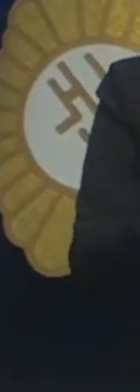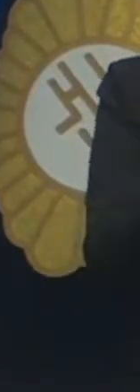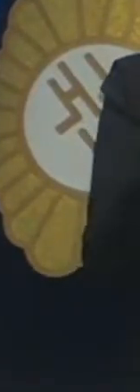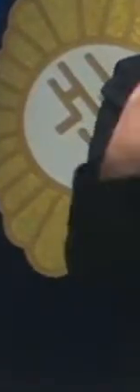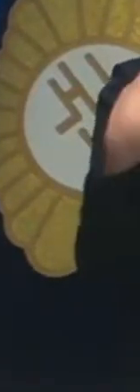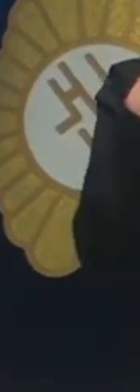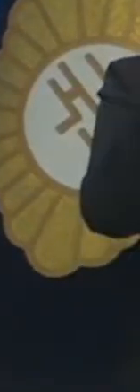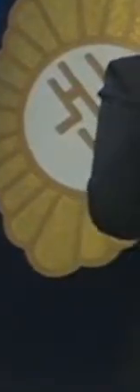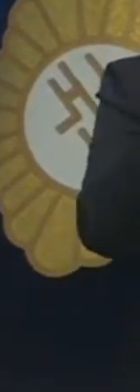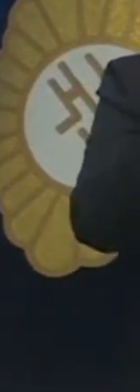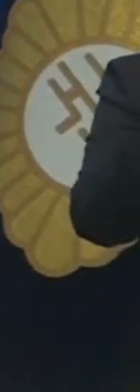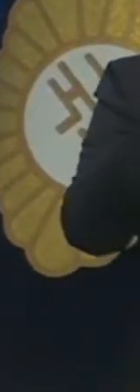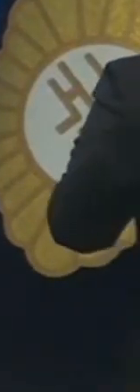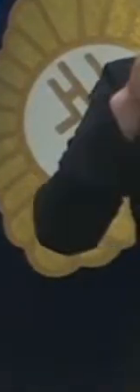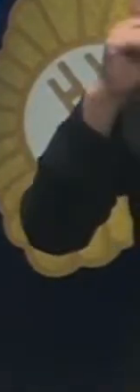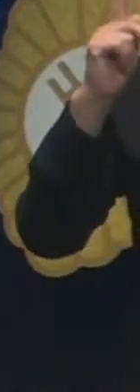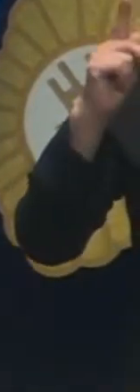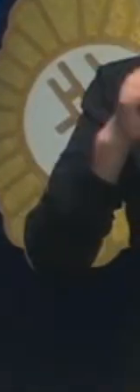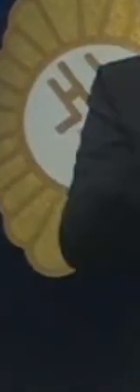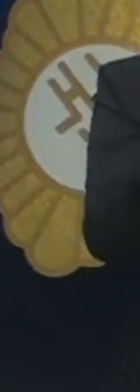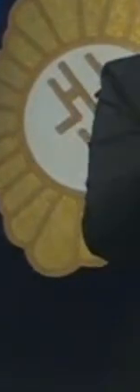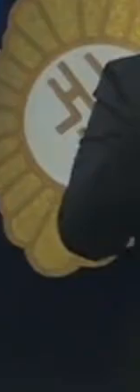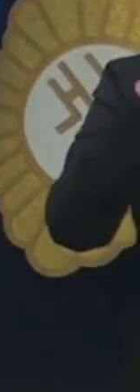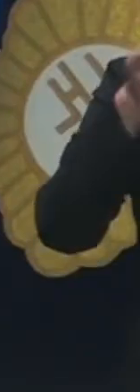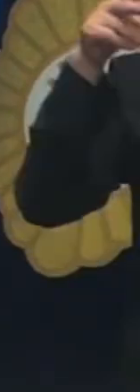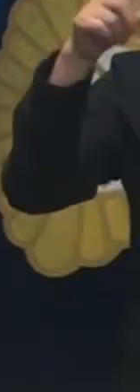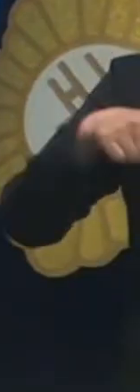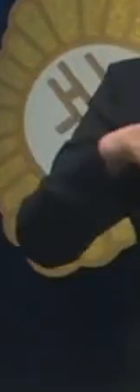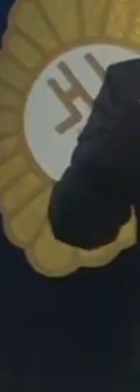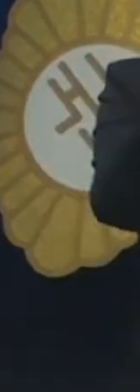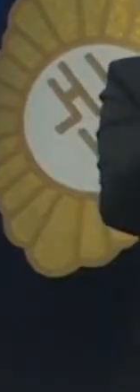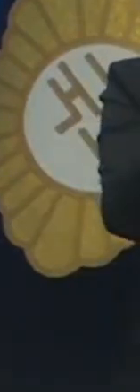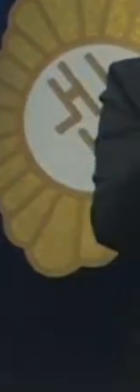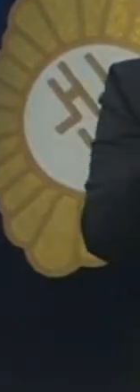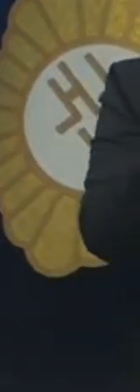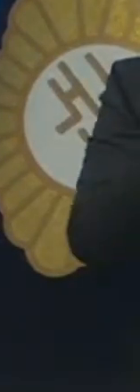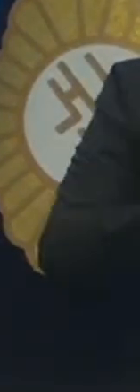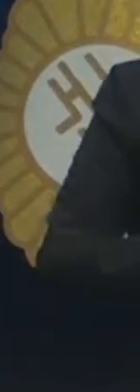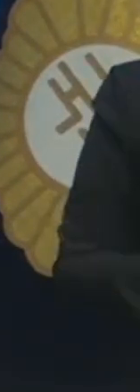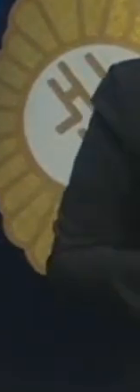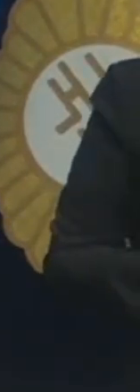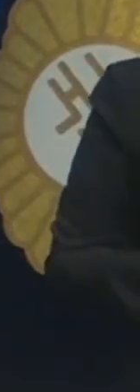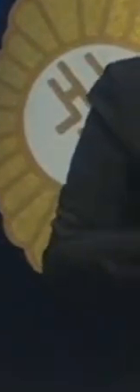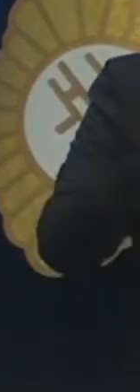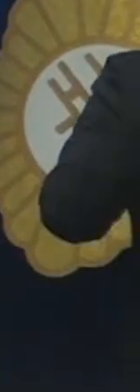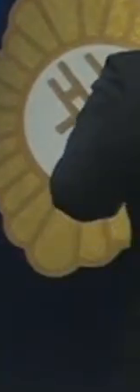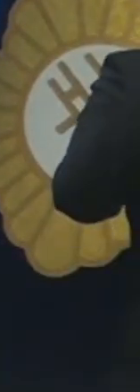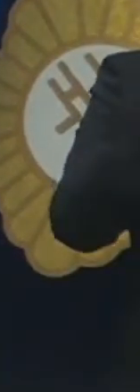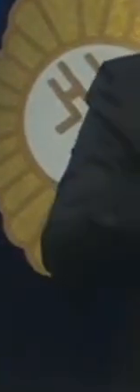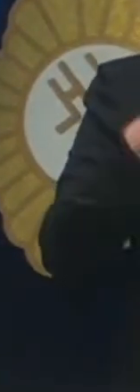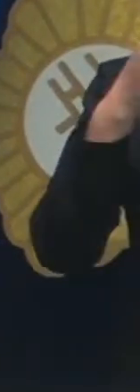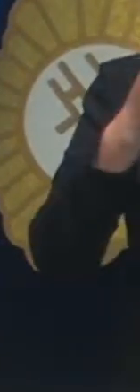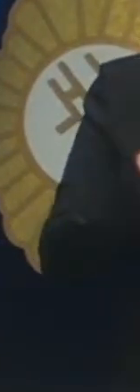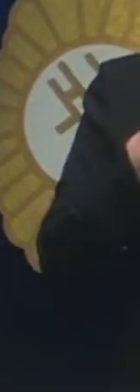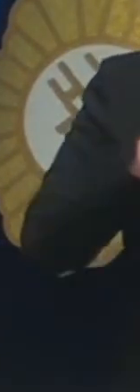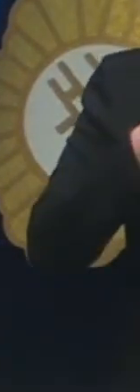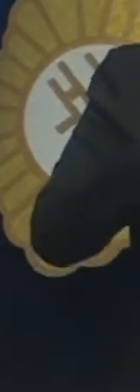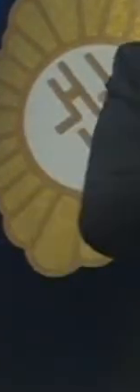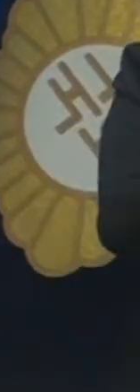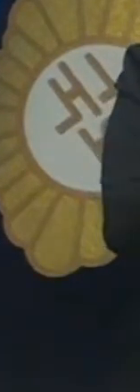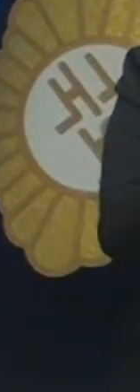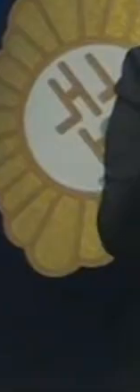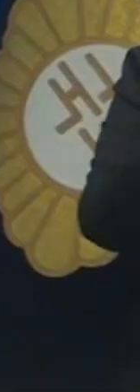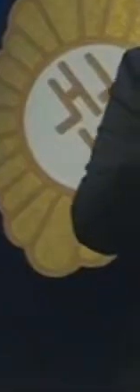있는 MBK 파트너스의 김병주 회장은 투자와 사재 출연에 여전히 나서지